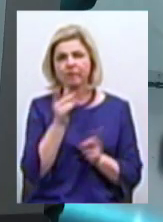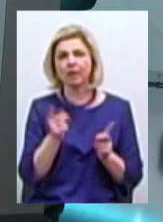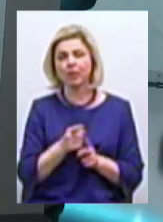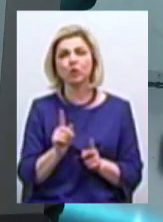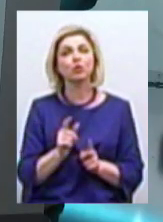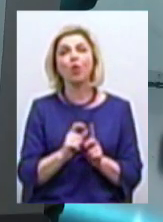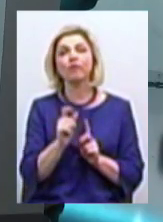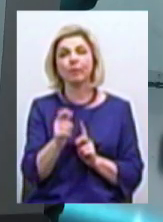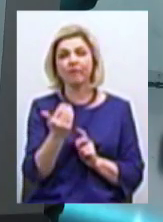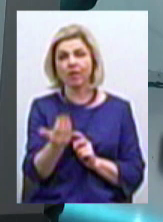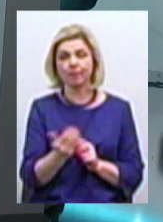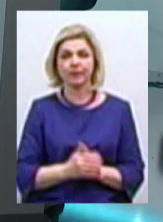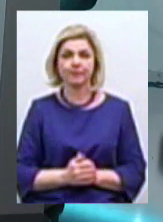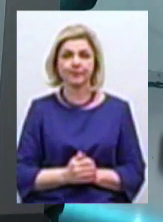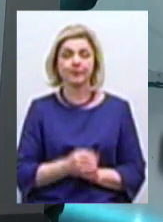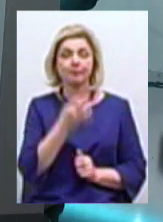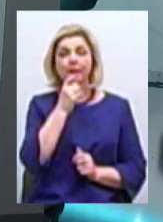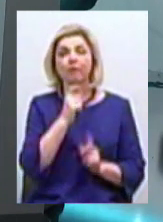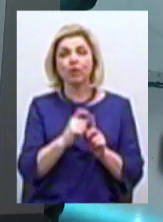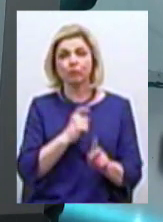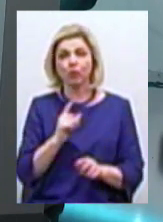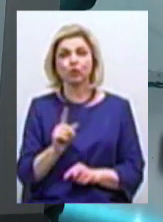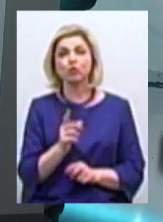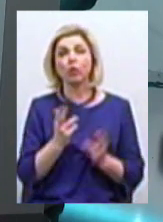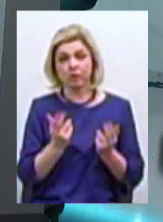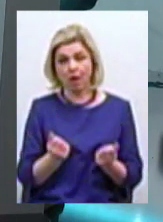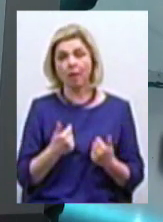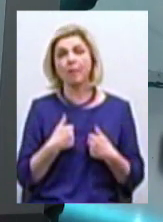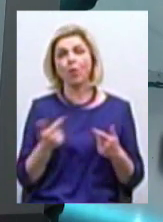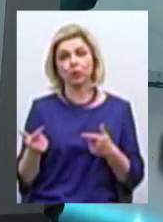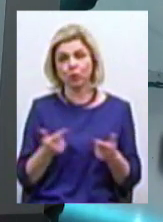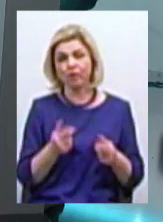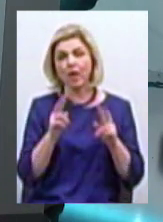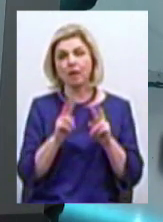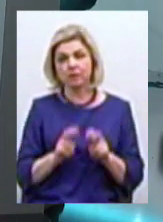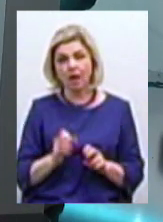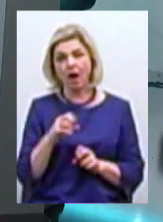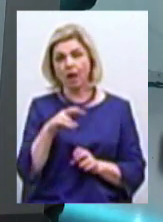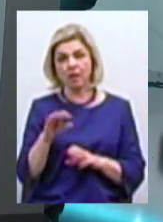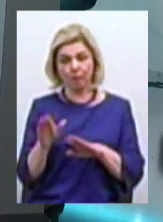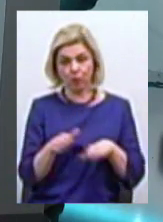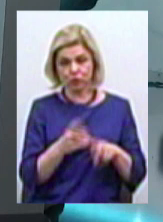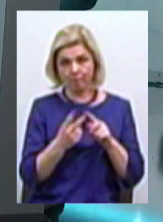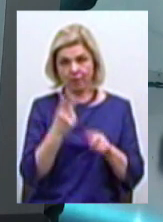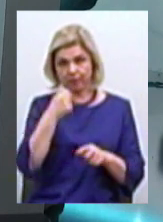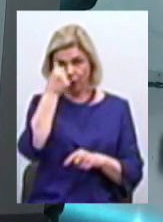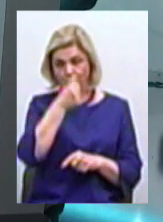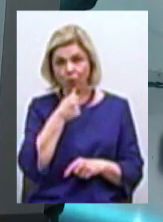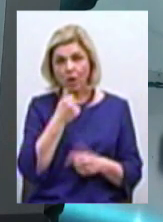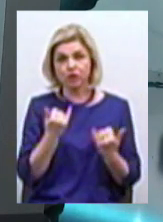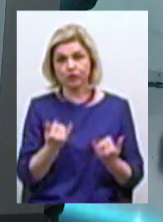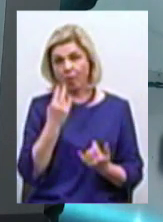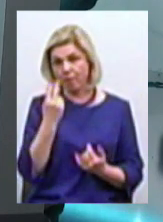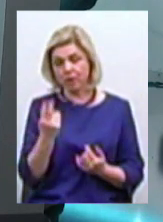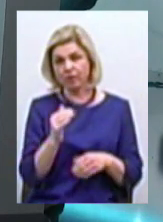вам? Нам відповіли, що так, ми готові розглядати, але вже пройшло півтора року, і ми сьогодні бачимо,